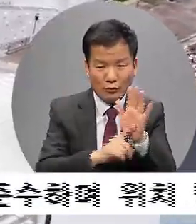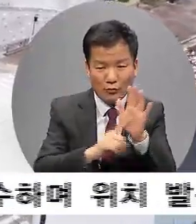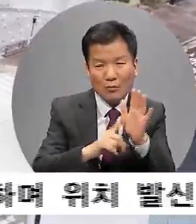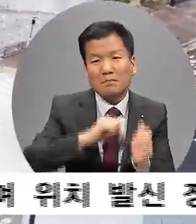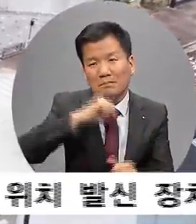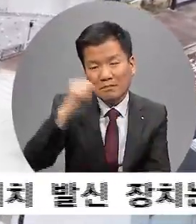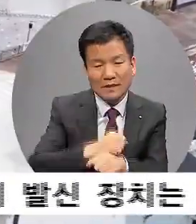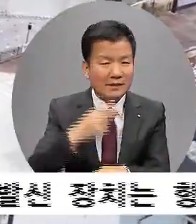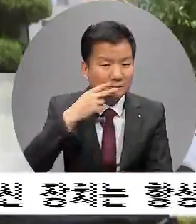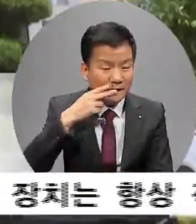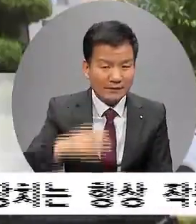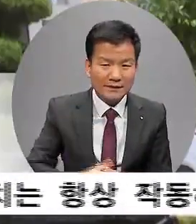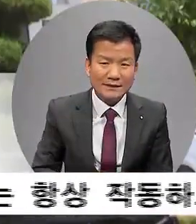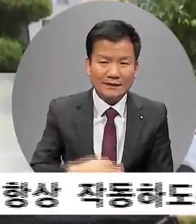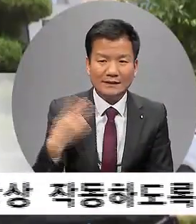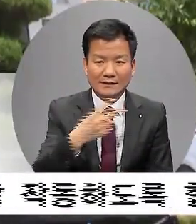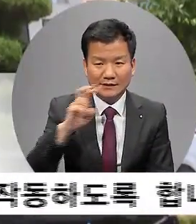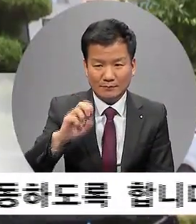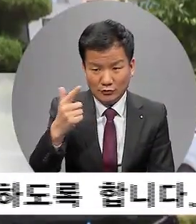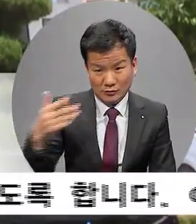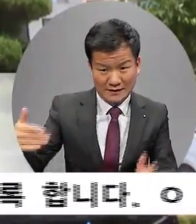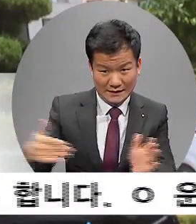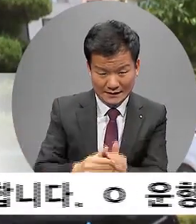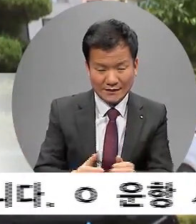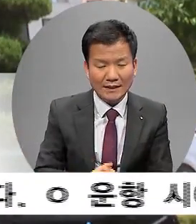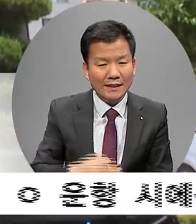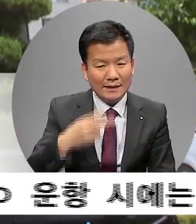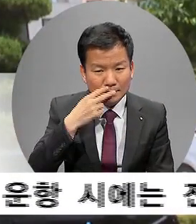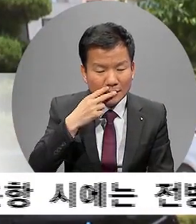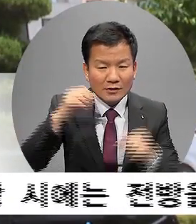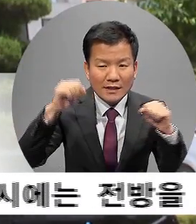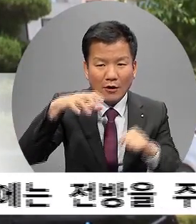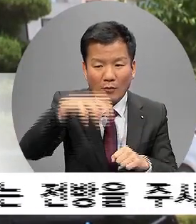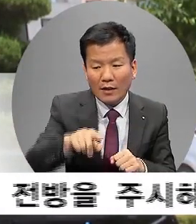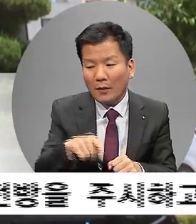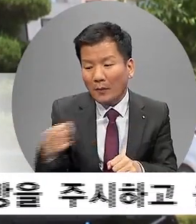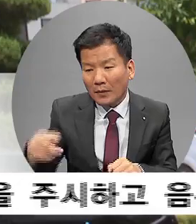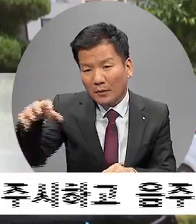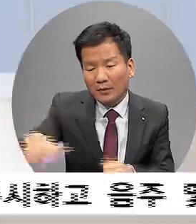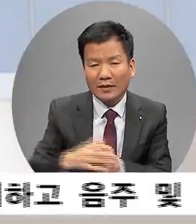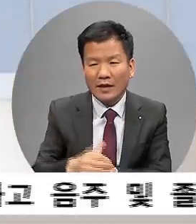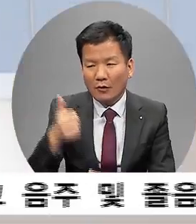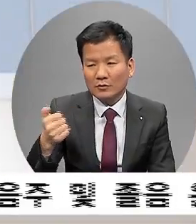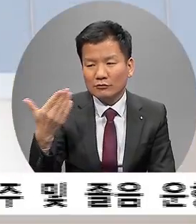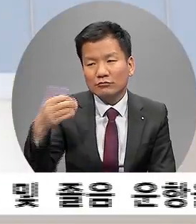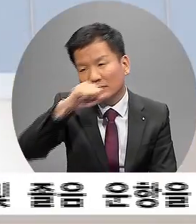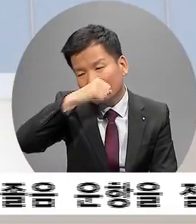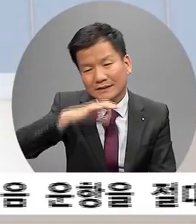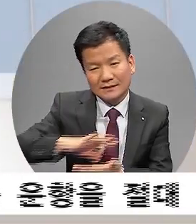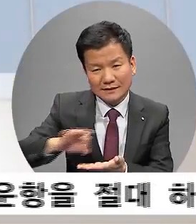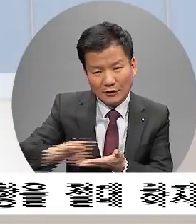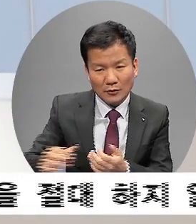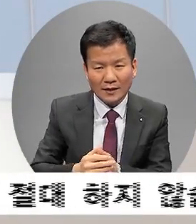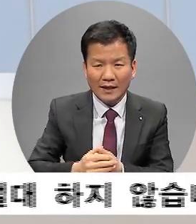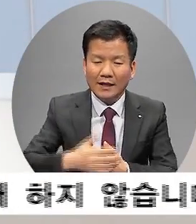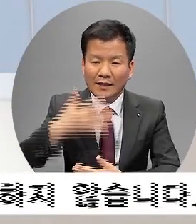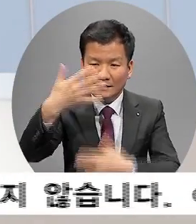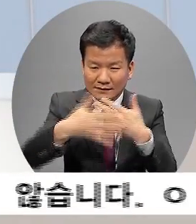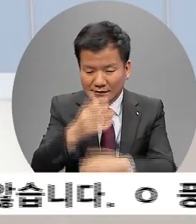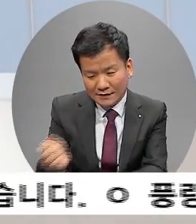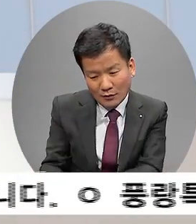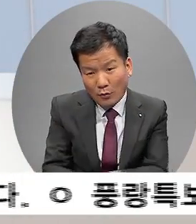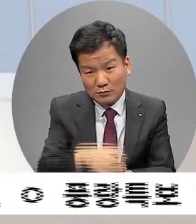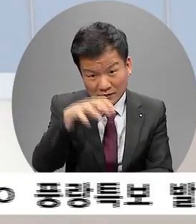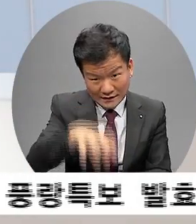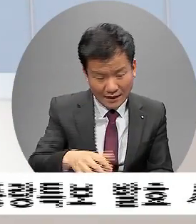선정된 음성군은 2026년까지 음성 체관 엽토 59억원 을 스크린 파크골프